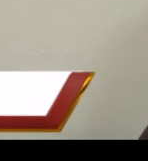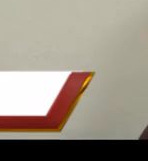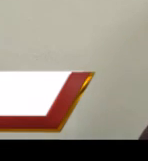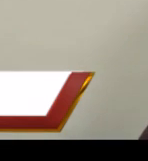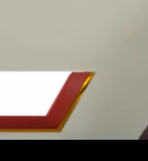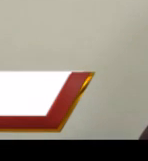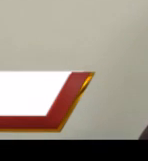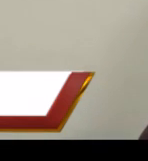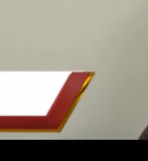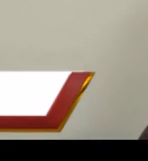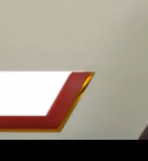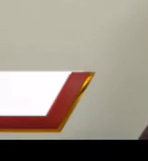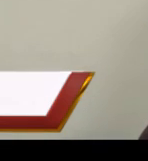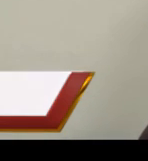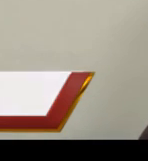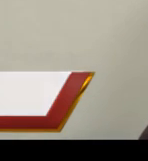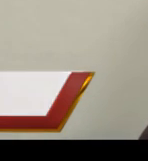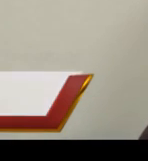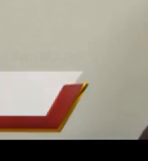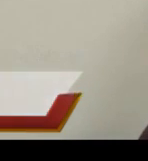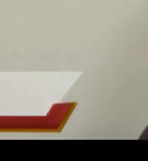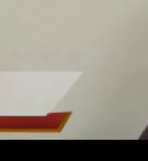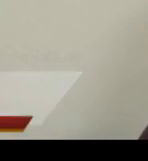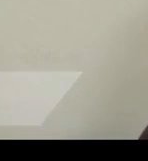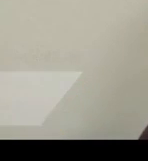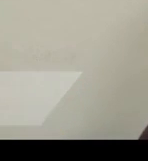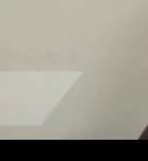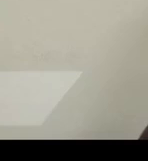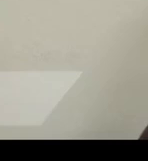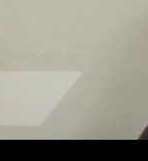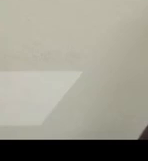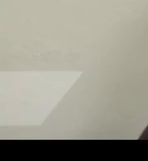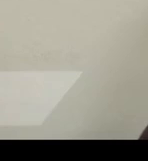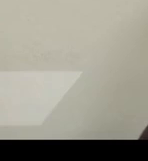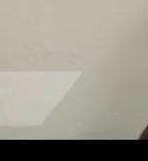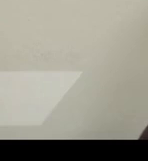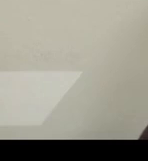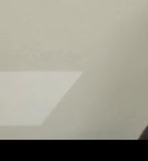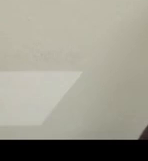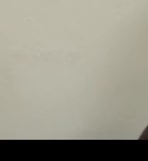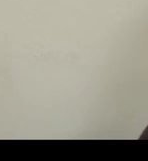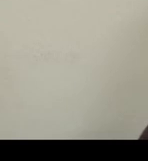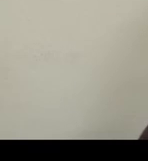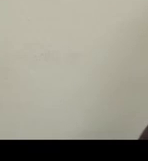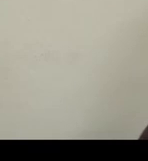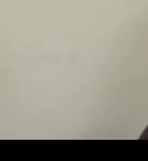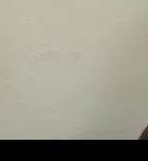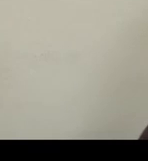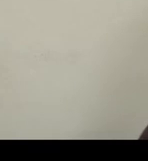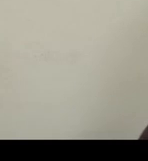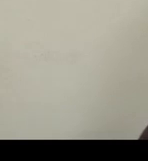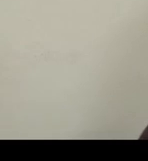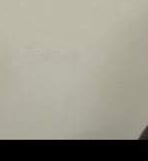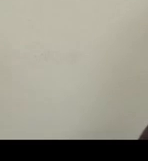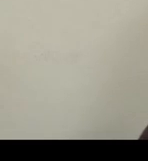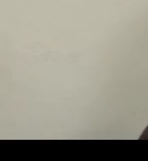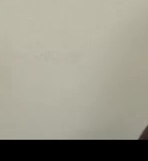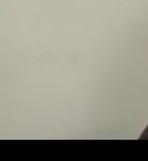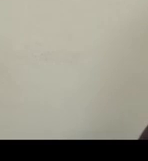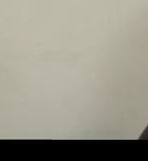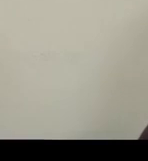combien pour le moment. Mais nous recensons. Et nous avons dit encore une fois, la police n'a pas